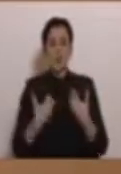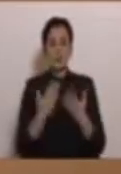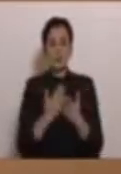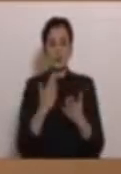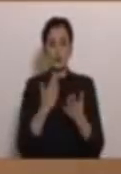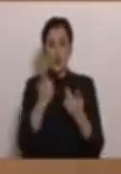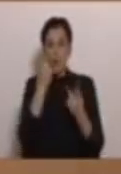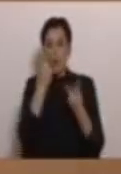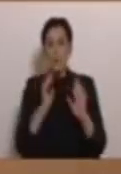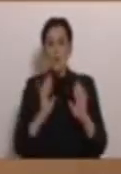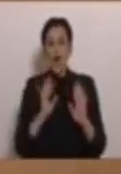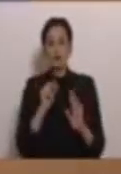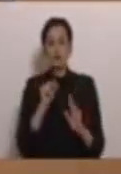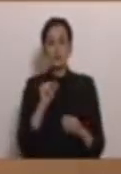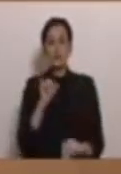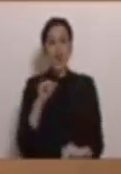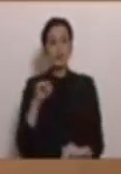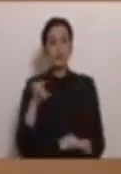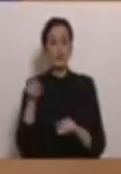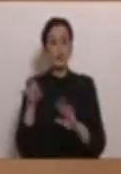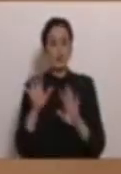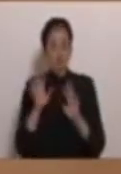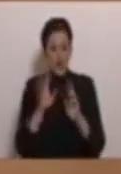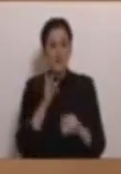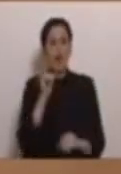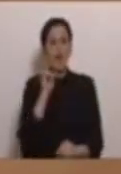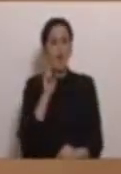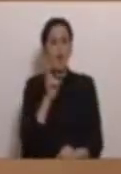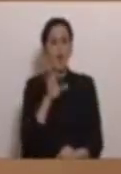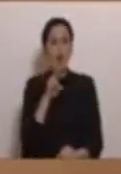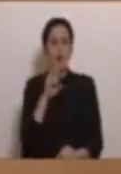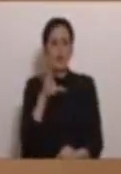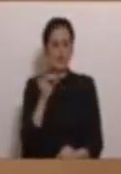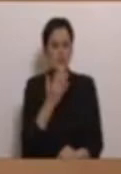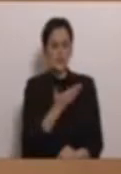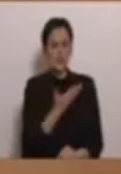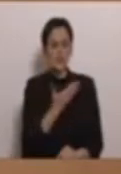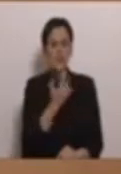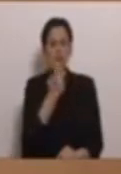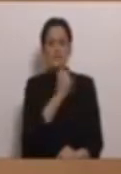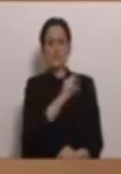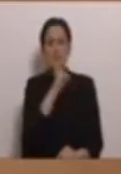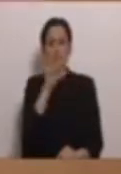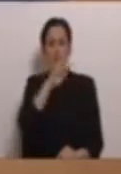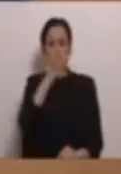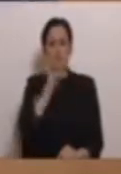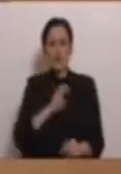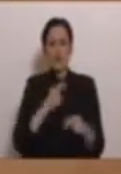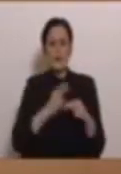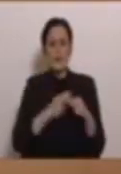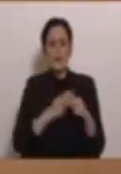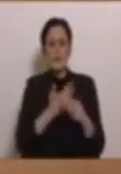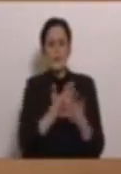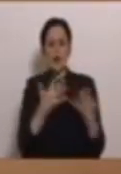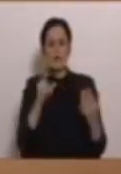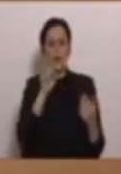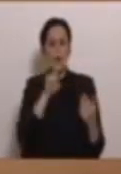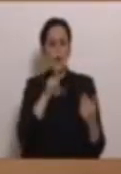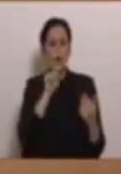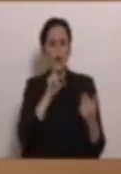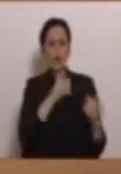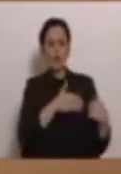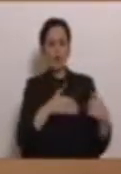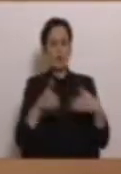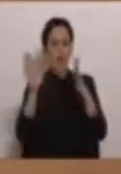მარტო ჭიათურაში კი არ ხდება. იგივე ხდება ბოლნიში, სადაც ასობით მილიონი დოლარის მადანი გადის, ოქრო გადის ქვეყნიდან